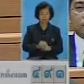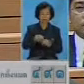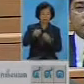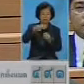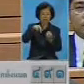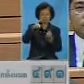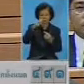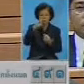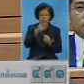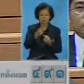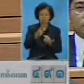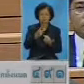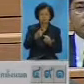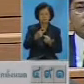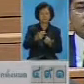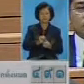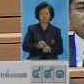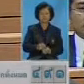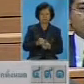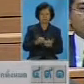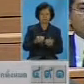ครับว่า